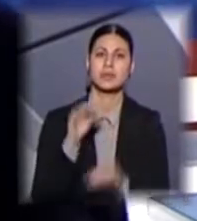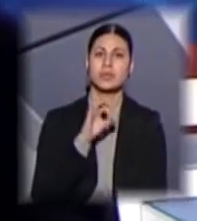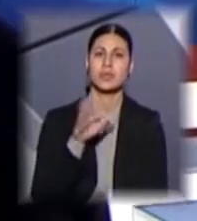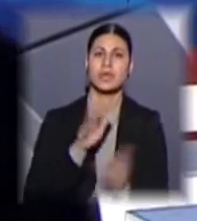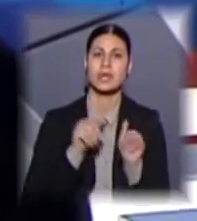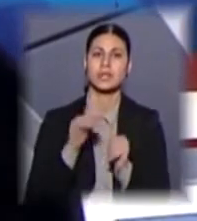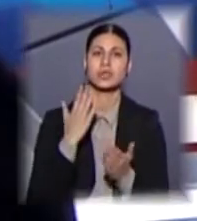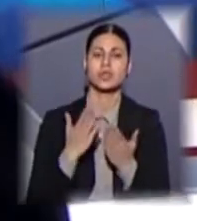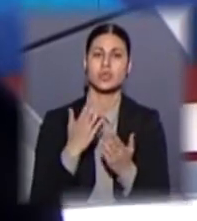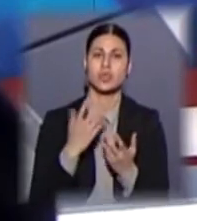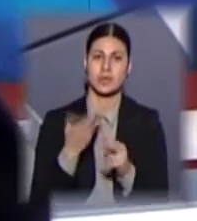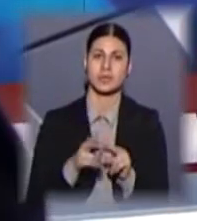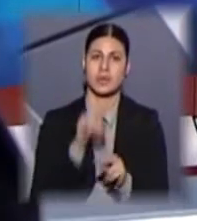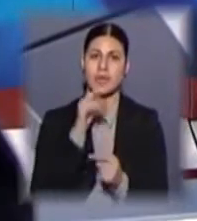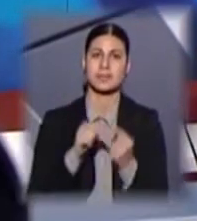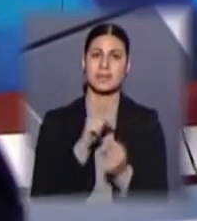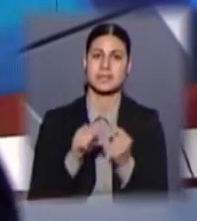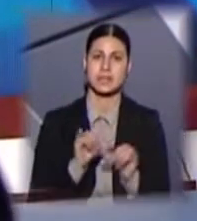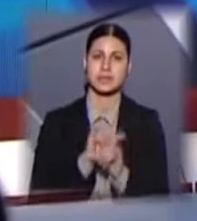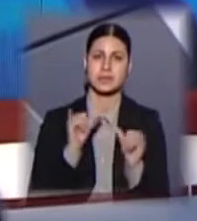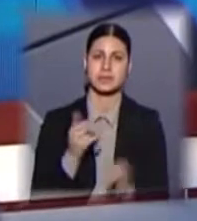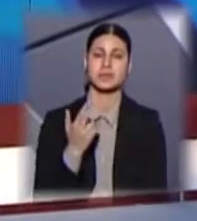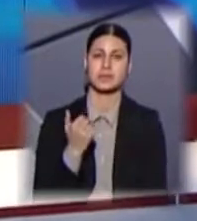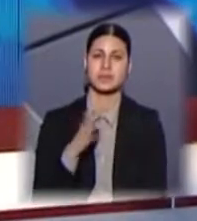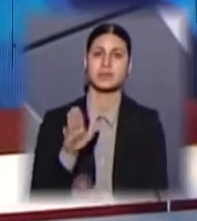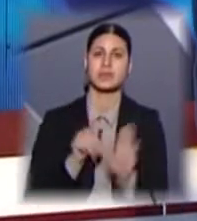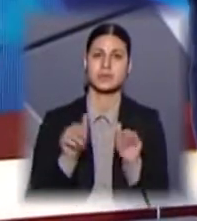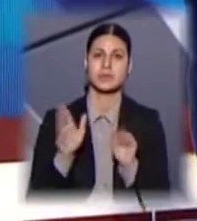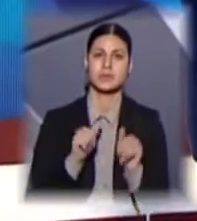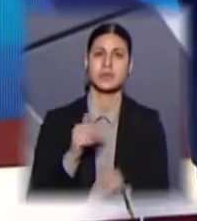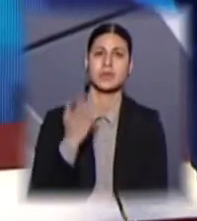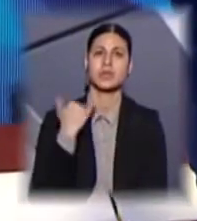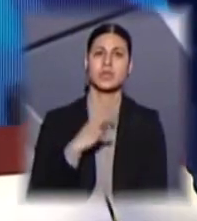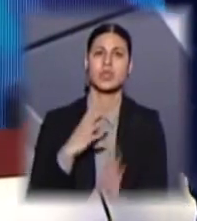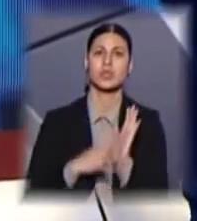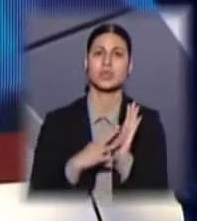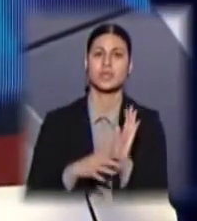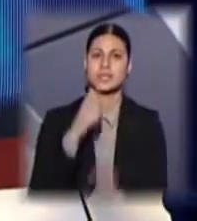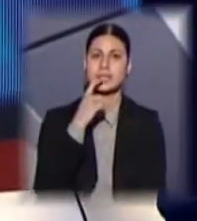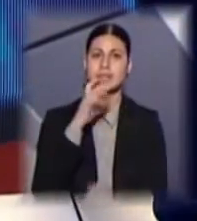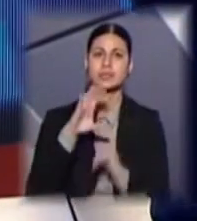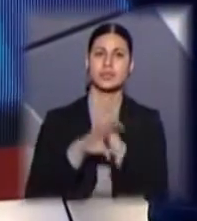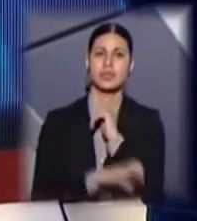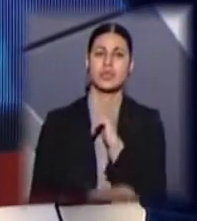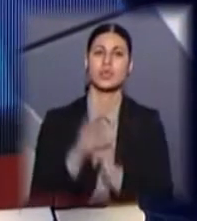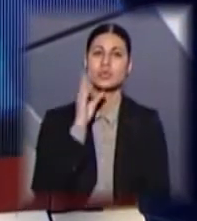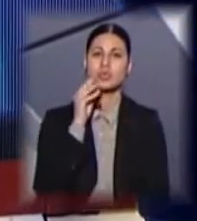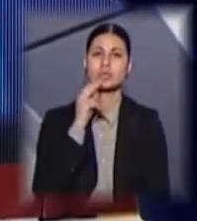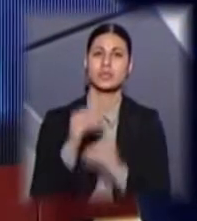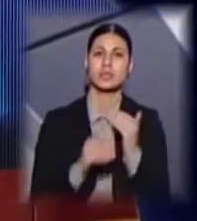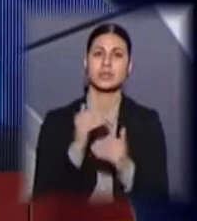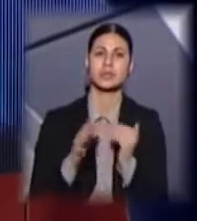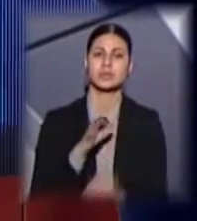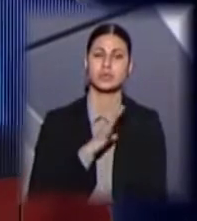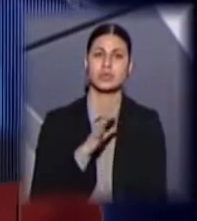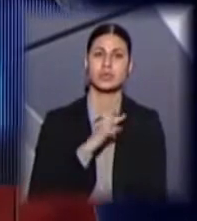აი თავისთავად ეს ბიზნესია საკმაოდ? დიახ, კრედიტის საჭიროება რეალურად დადგა 90-იანი წლების ბოლოს, როცა პრიორიტეტები გამოიკვეთა